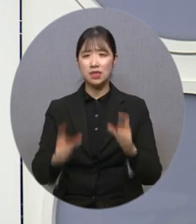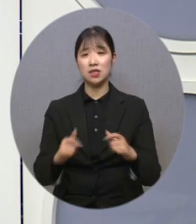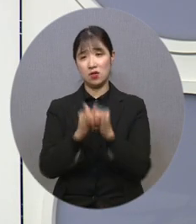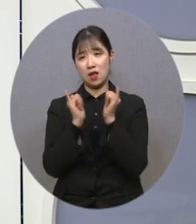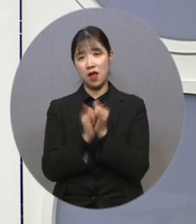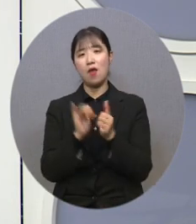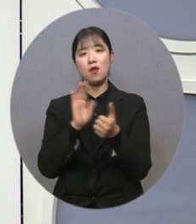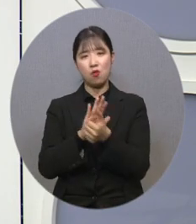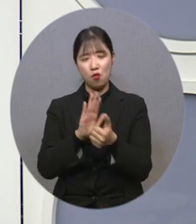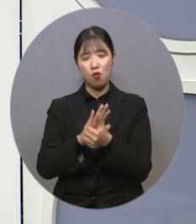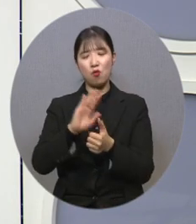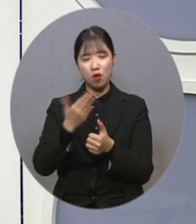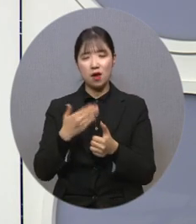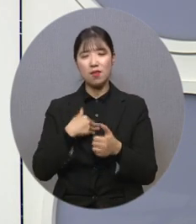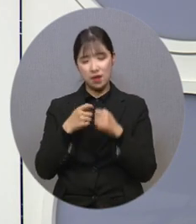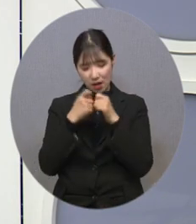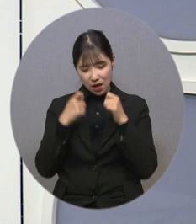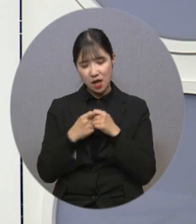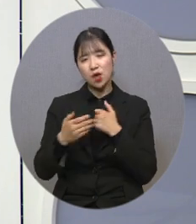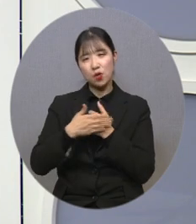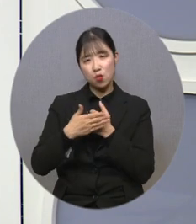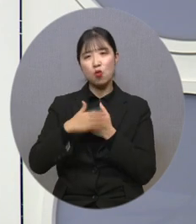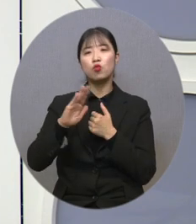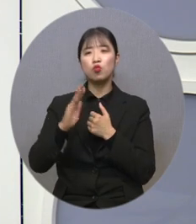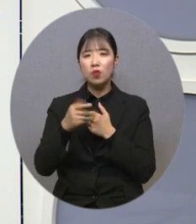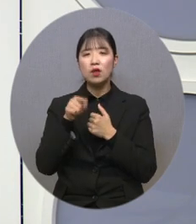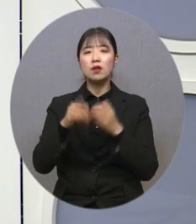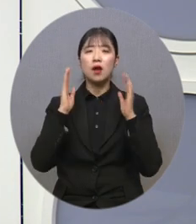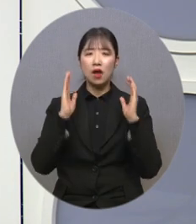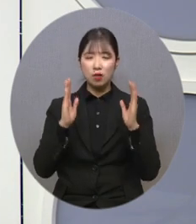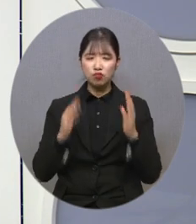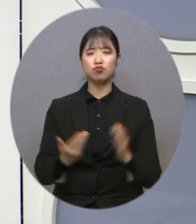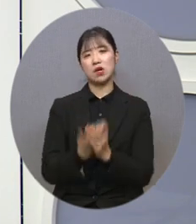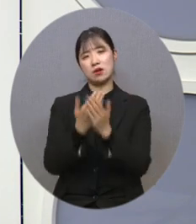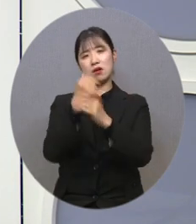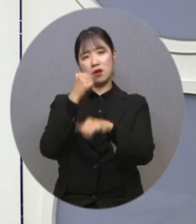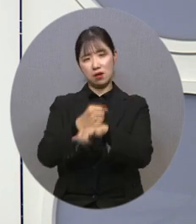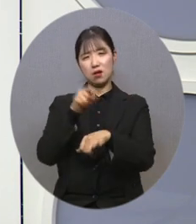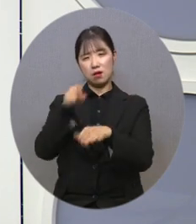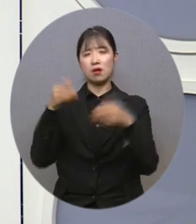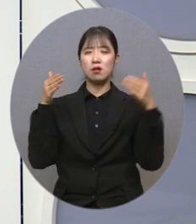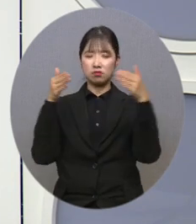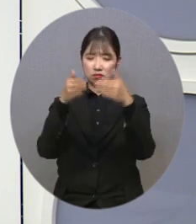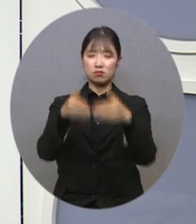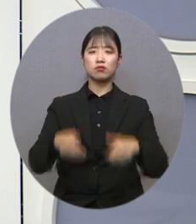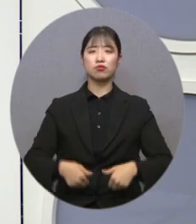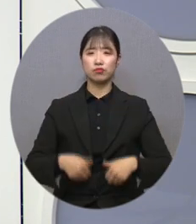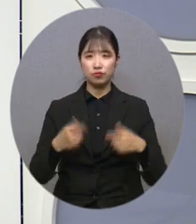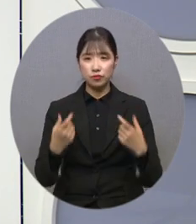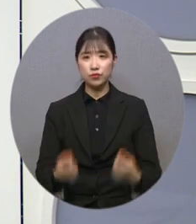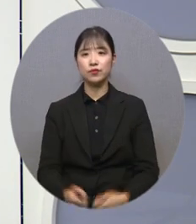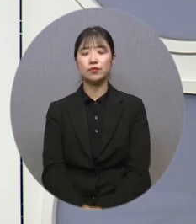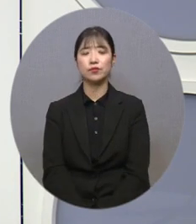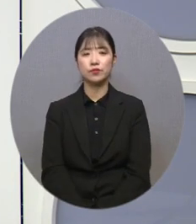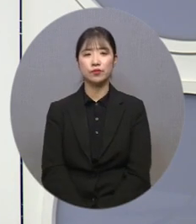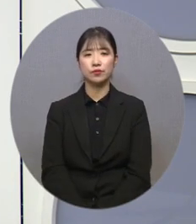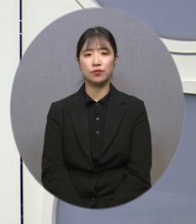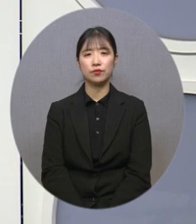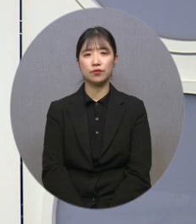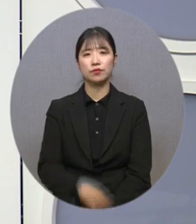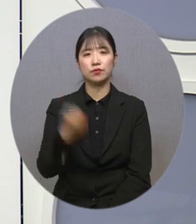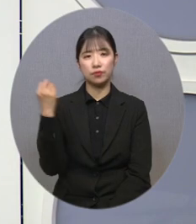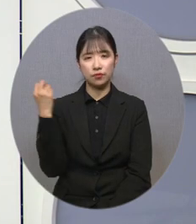지역사회에 도움이 되고 개인에게도 도움이 되는 그런 학문을 키우고 그쪽 방향으로 집중을 해줘야 된다 하는 것이고 또